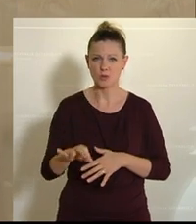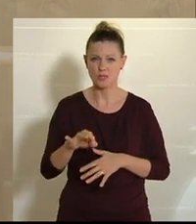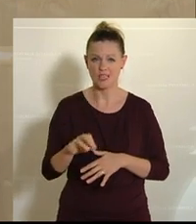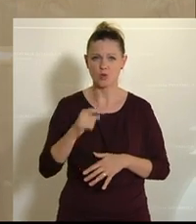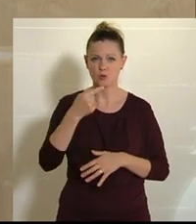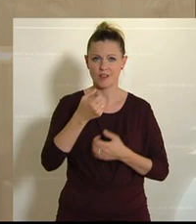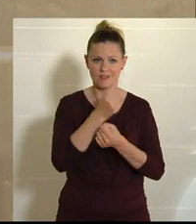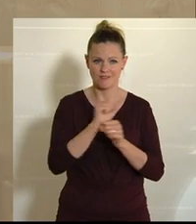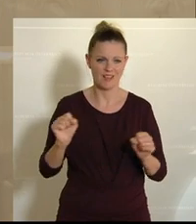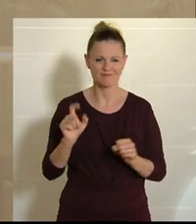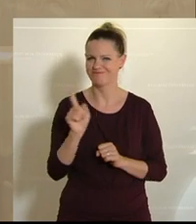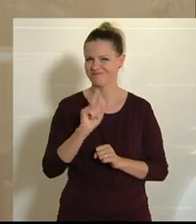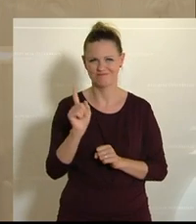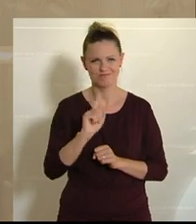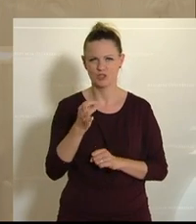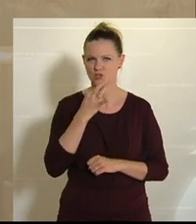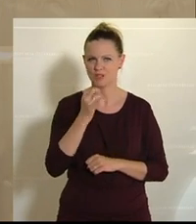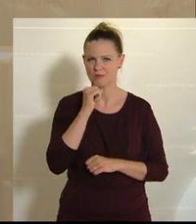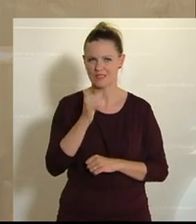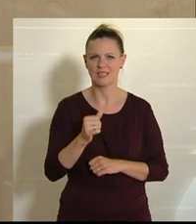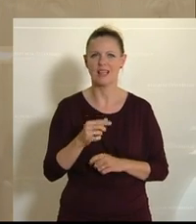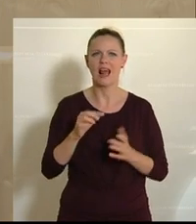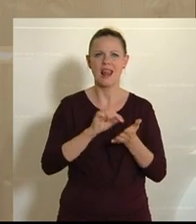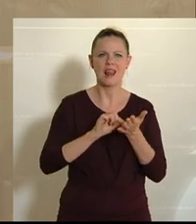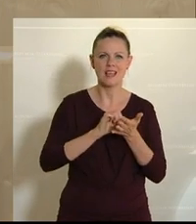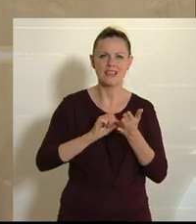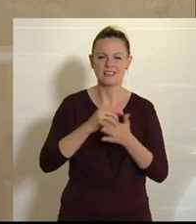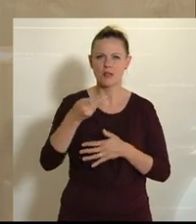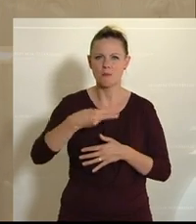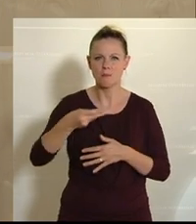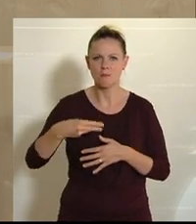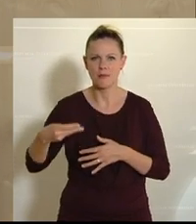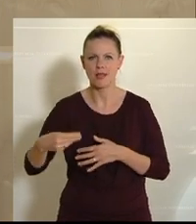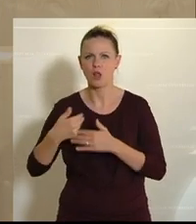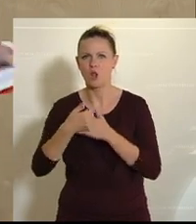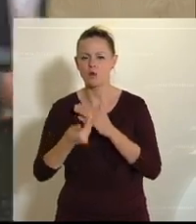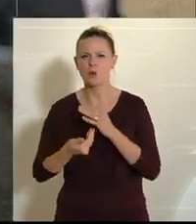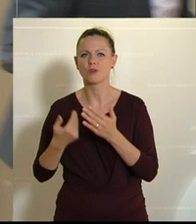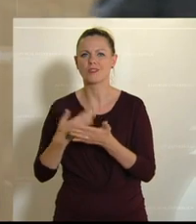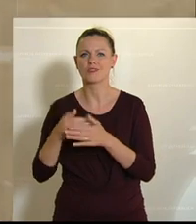Glyphosat ist in Linsen, Mehl, Brot, Wasser und damit auch im Bier nachweisbar.